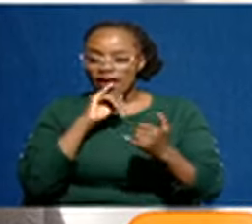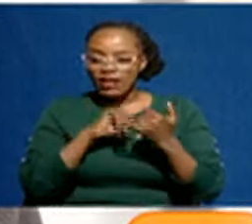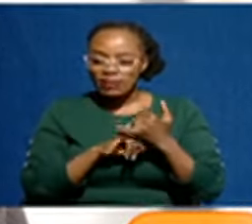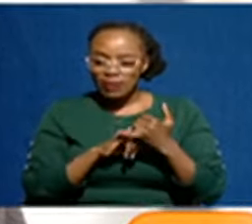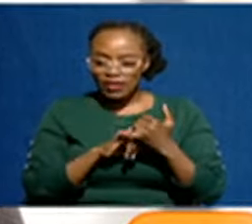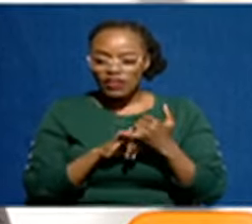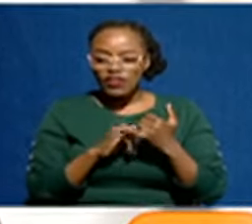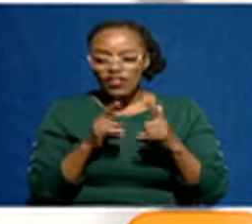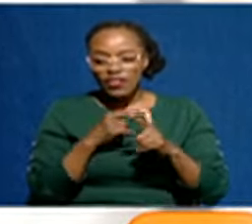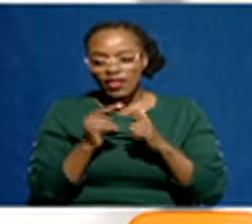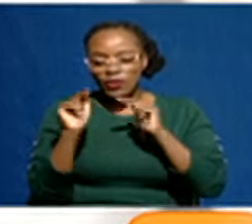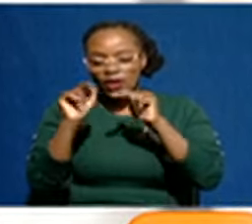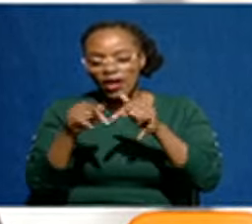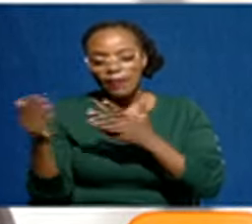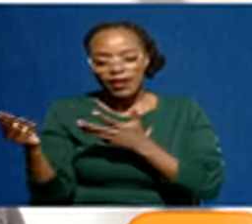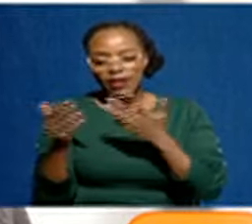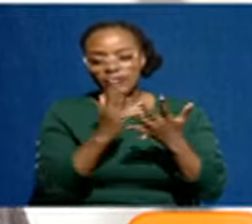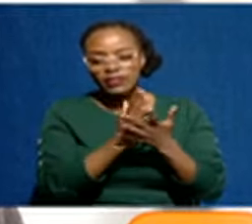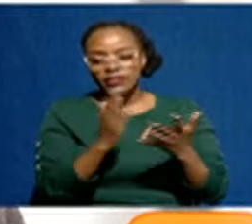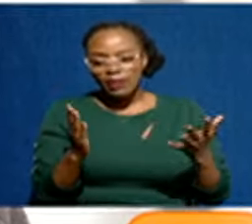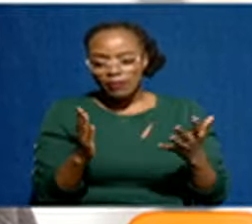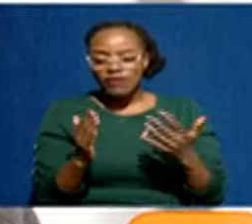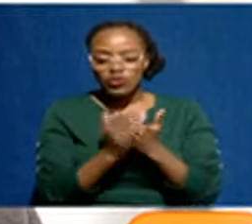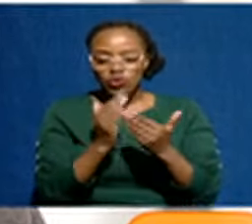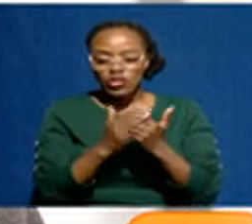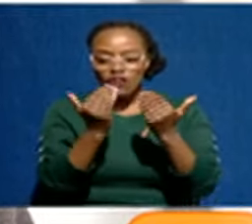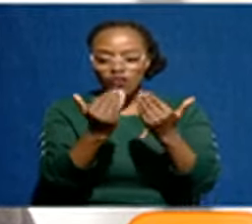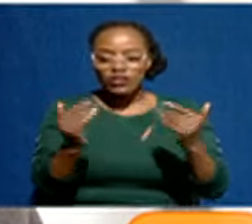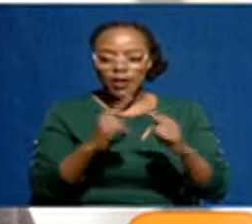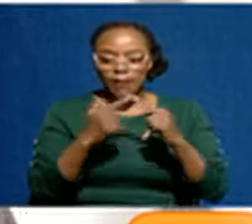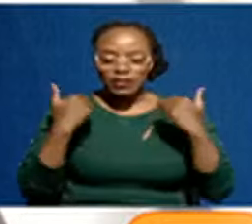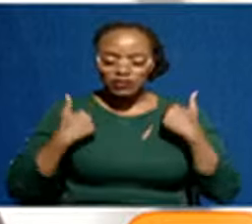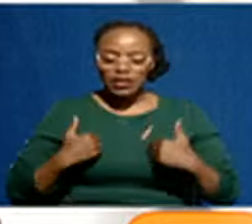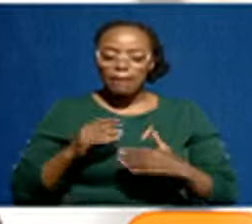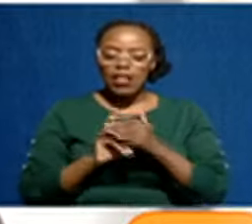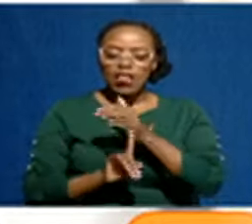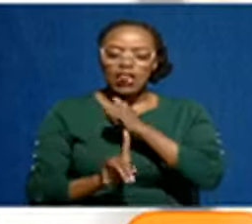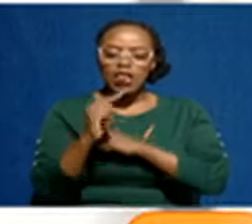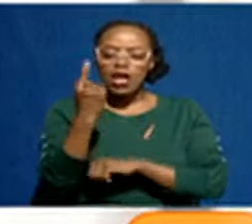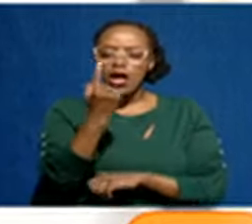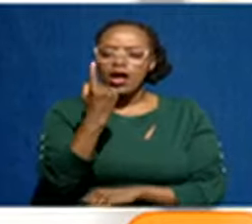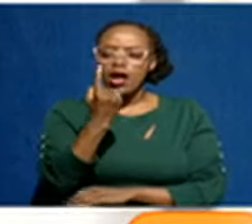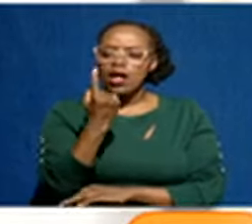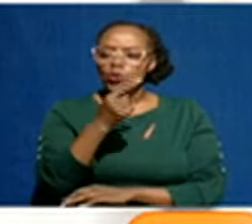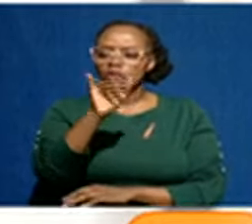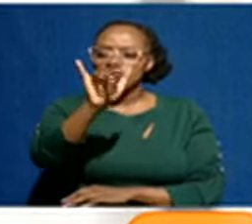hata anakuja na kitu. Anaangalia watoto yake. Sasa mimi niko kwa hapa.